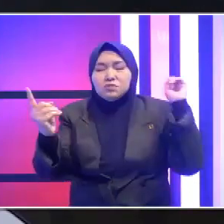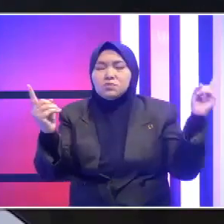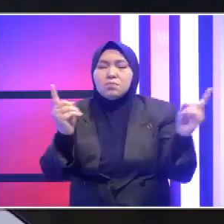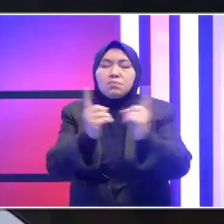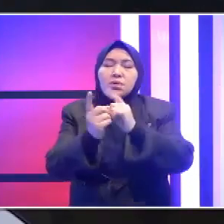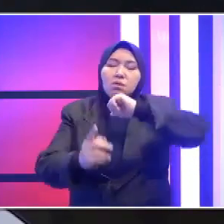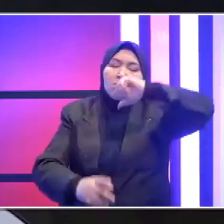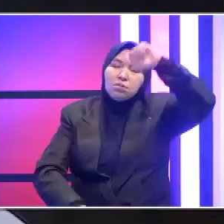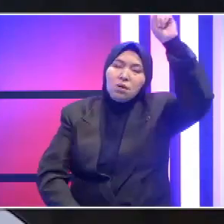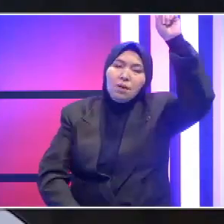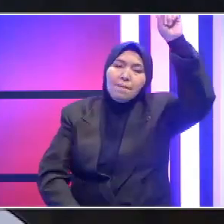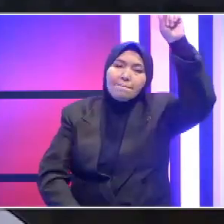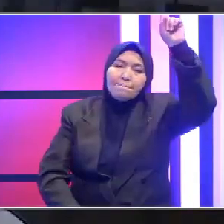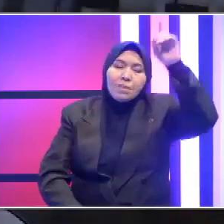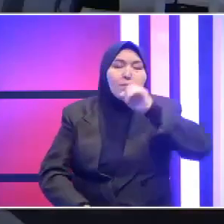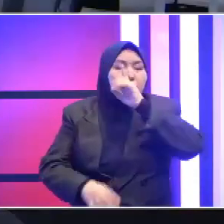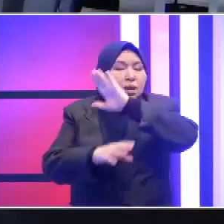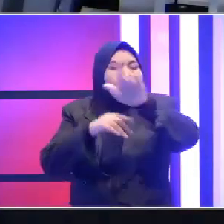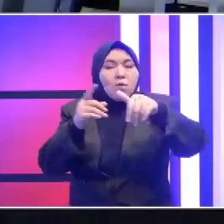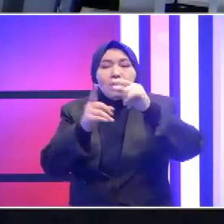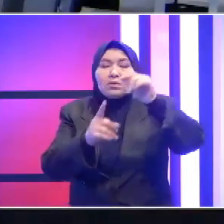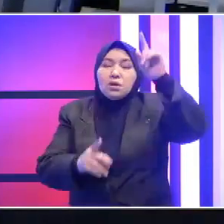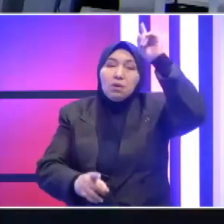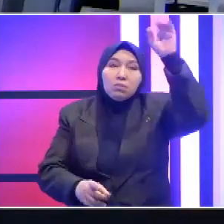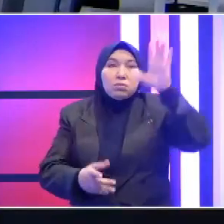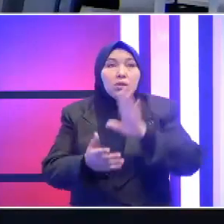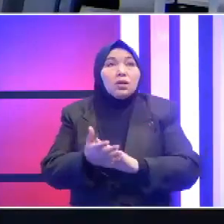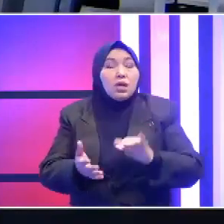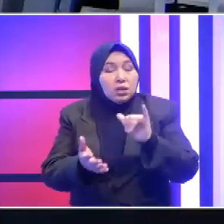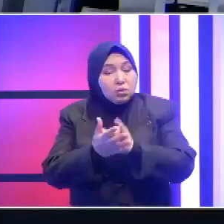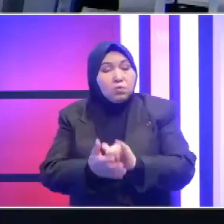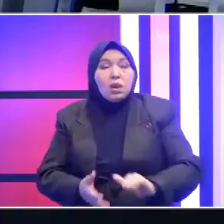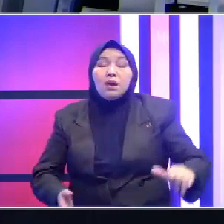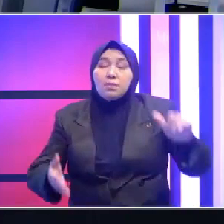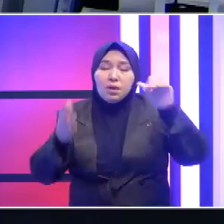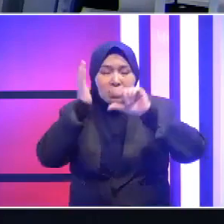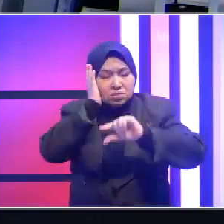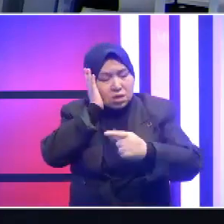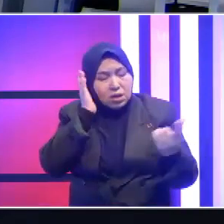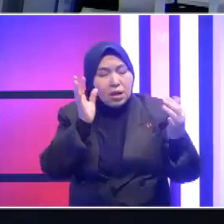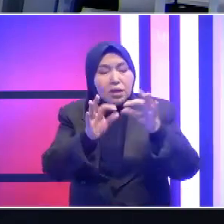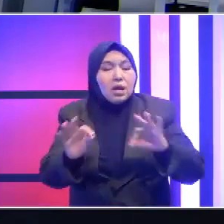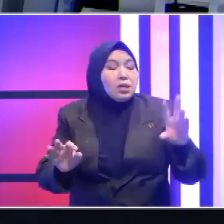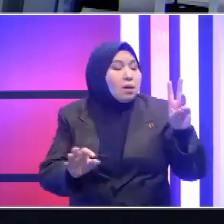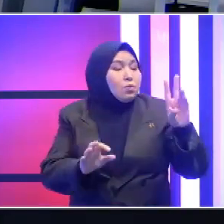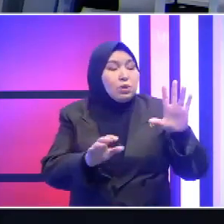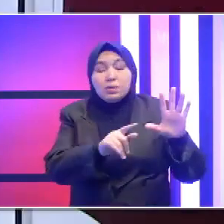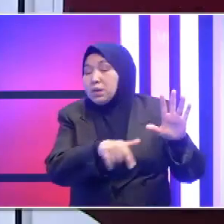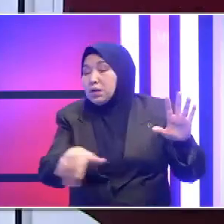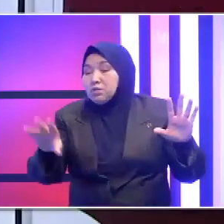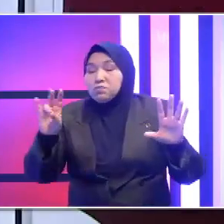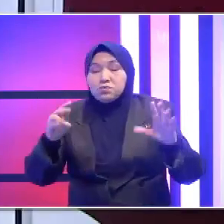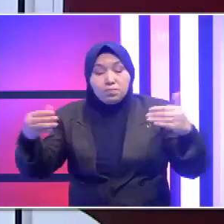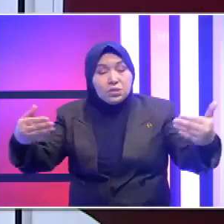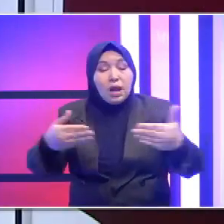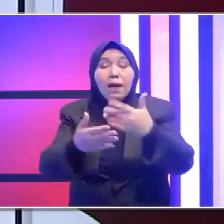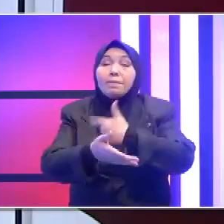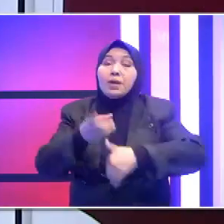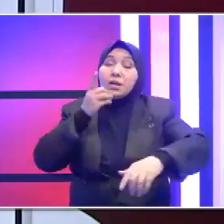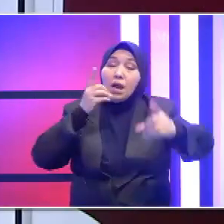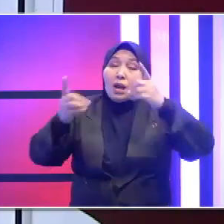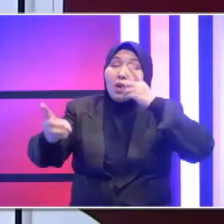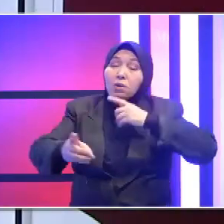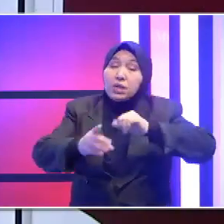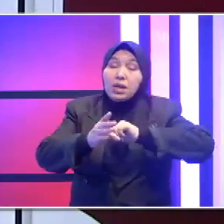jauh sekolah-sekolah 6570 menyambung kepada Apakah jelok